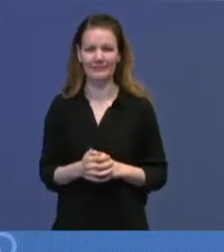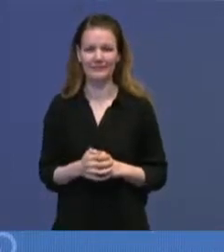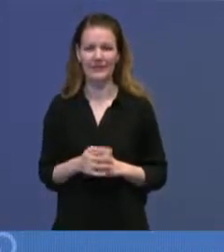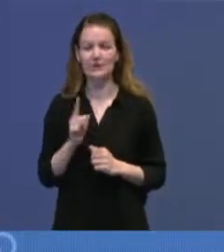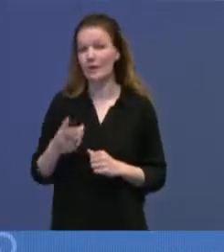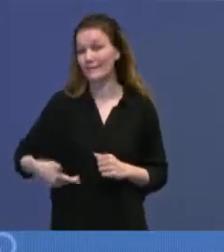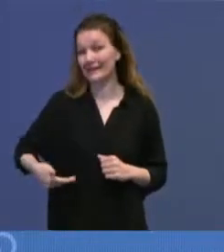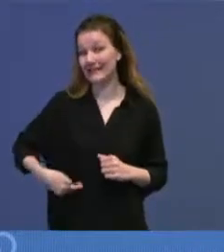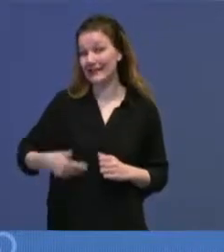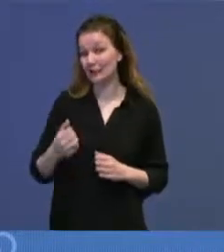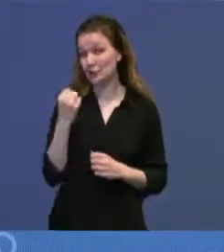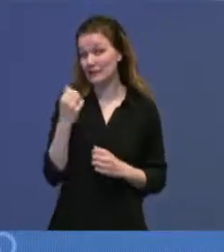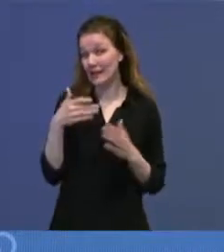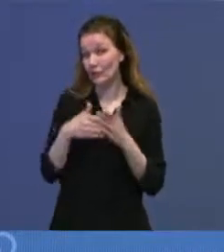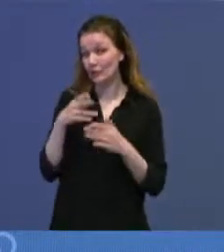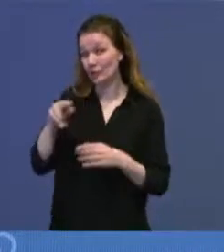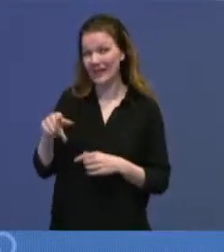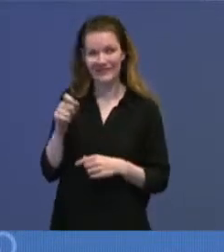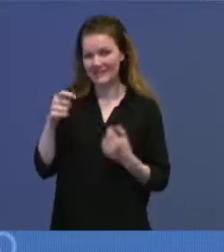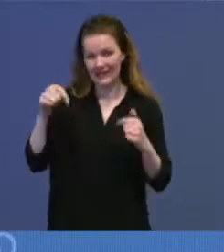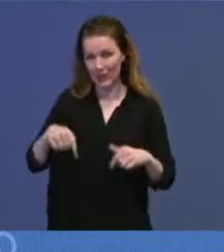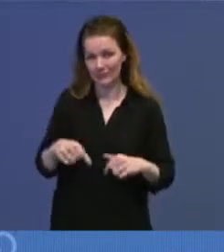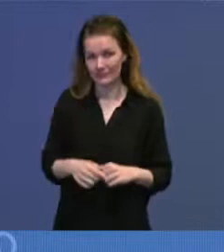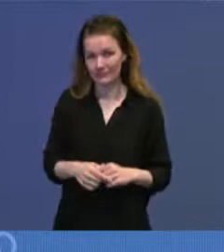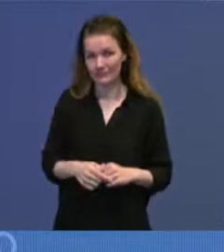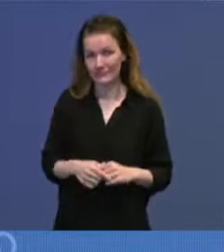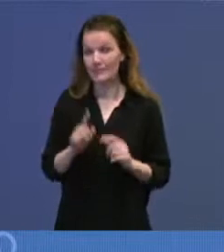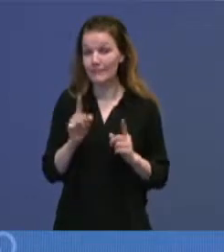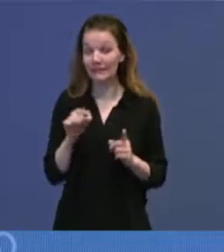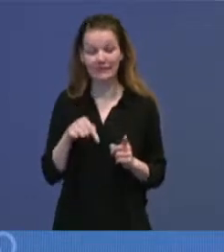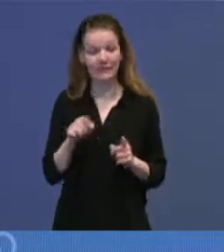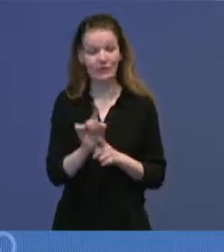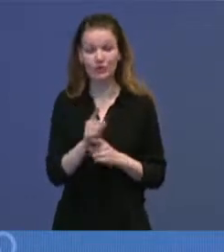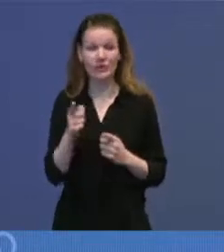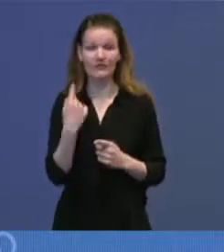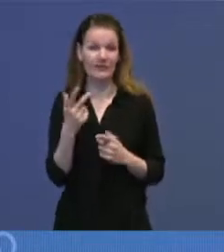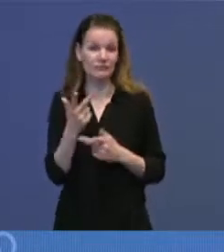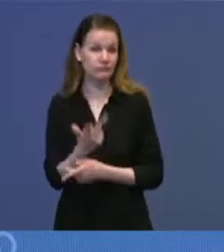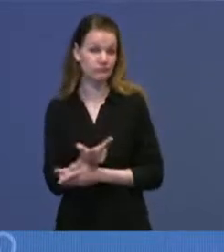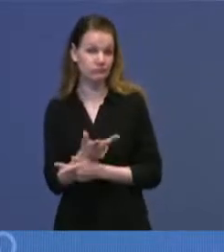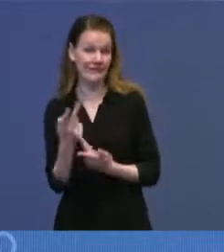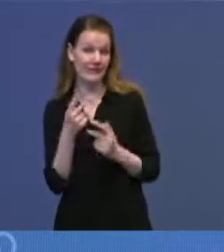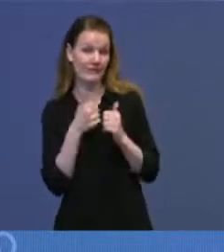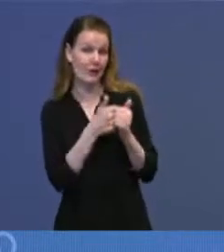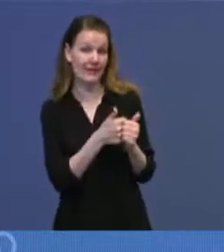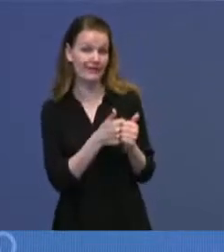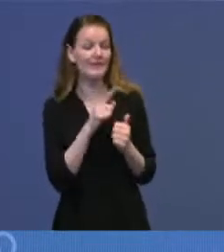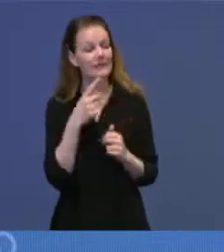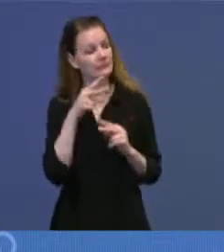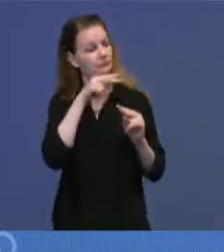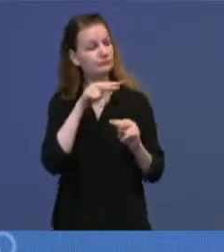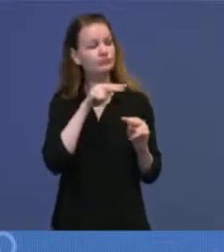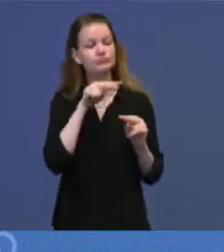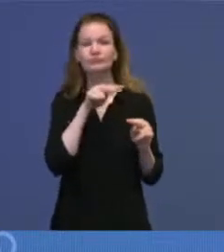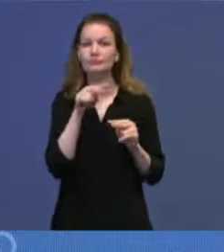militær trussel mot Norge nå. Det betyr ikke at ikke vi skal følge mer med og være beredt. For vi, som jeg sa I innledningen, vi har fått en